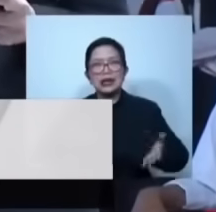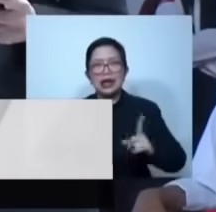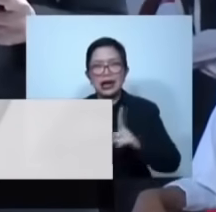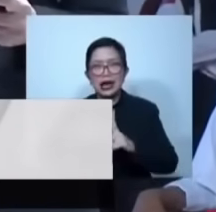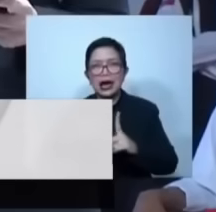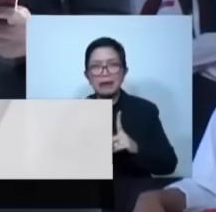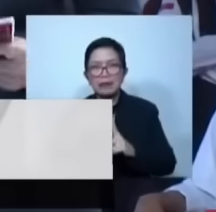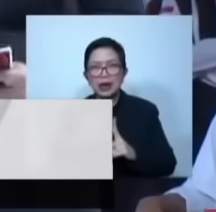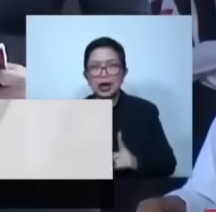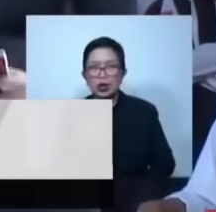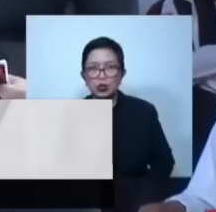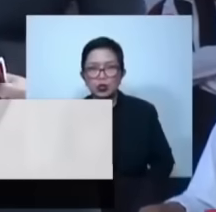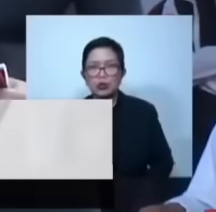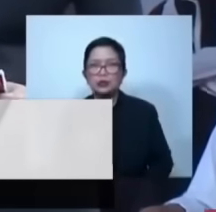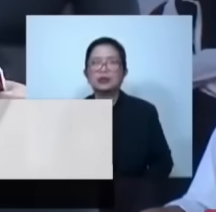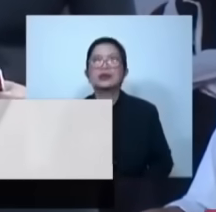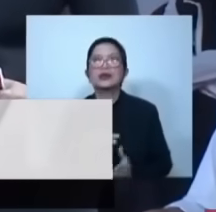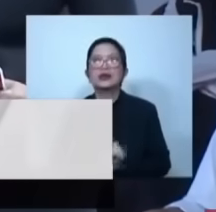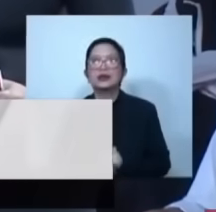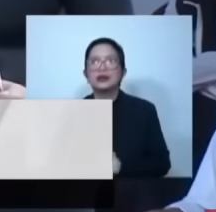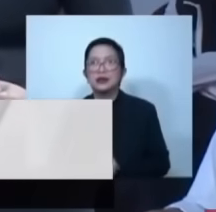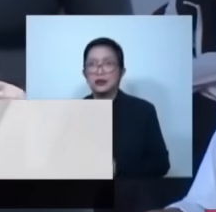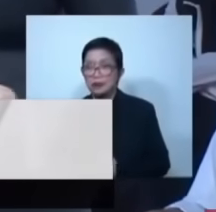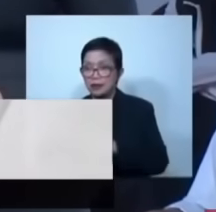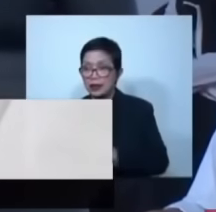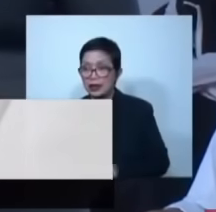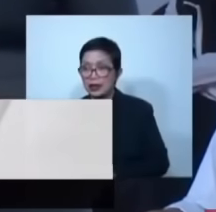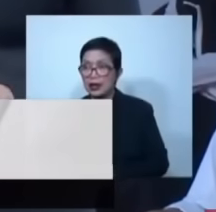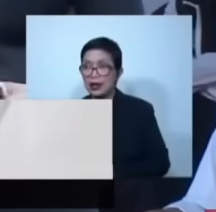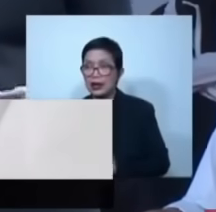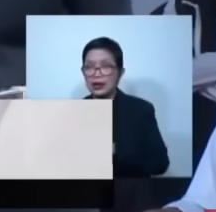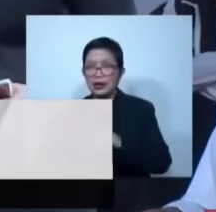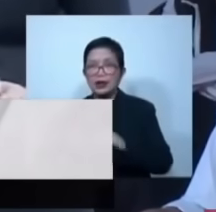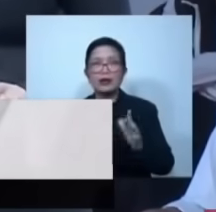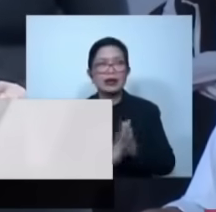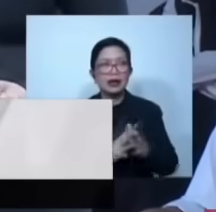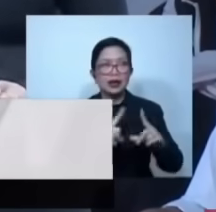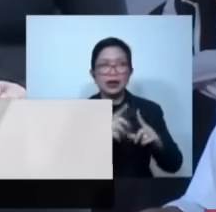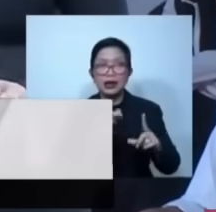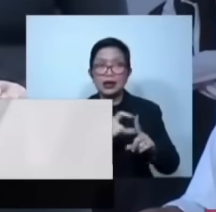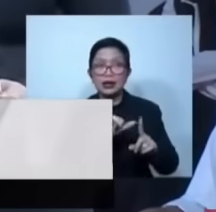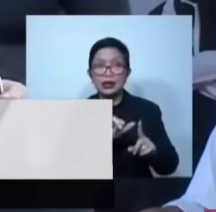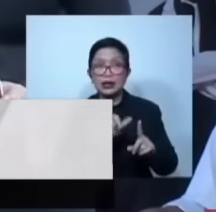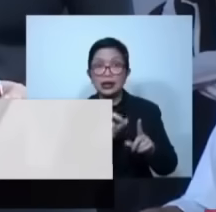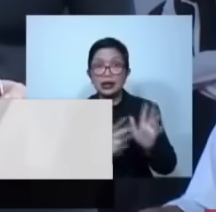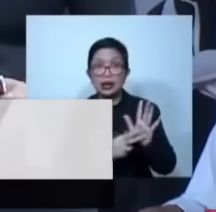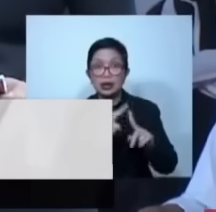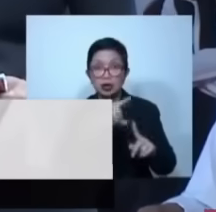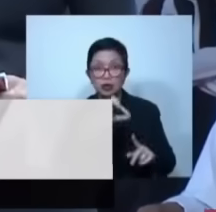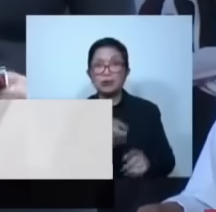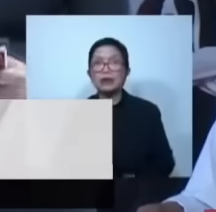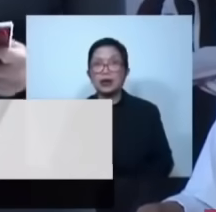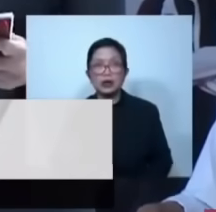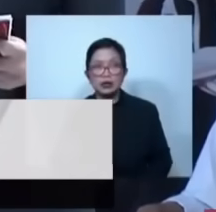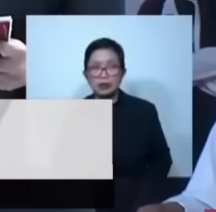Republik Indonesia saya Valerina Daniel ya Dan saya ardanto Wijaya malam hari ini kami berdua